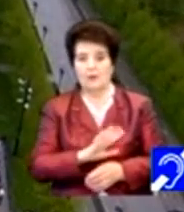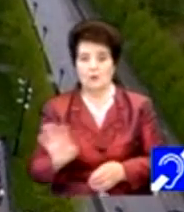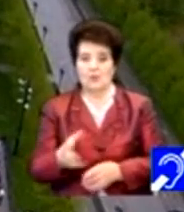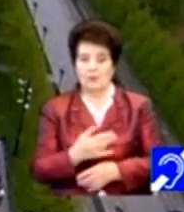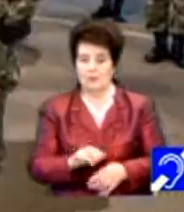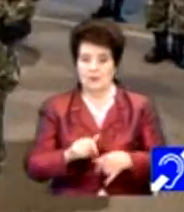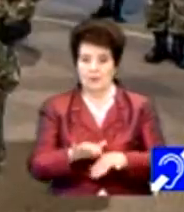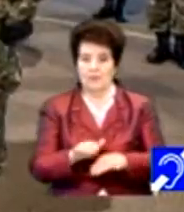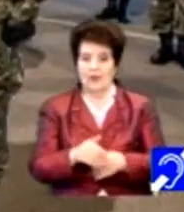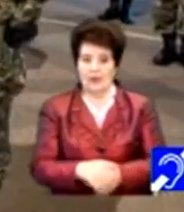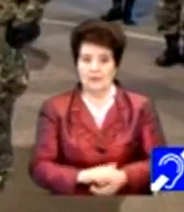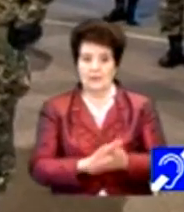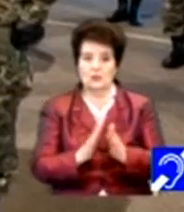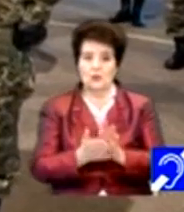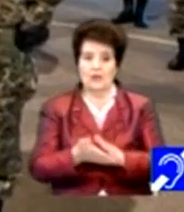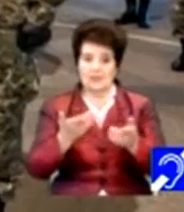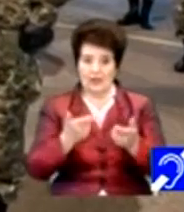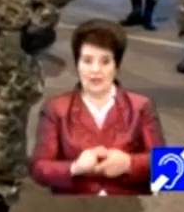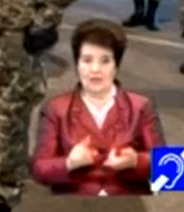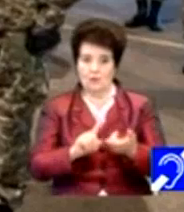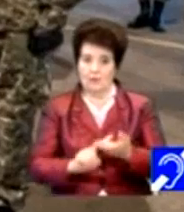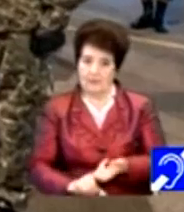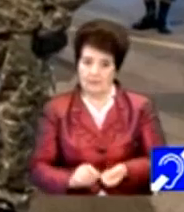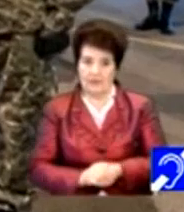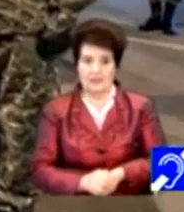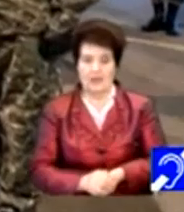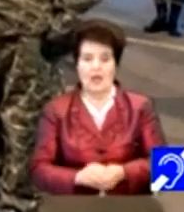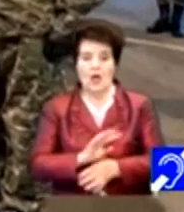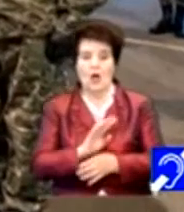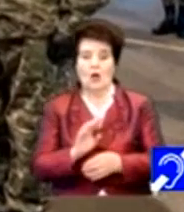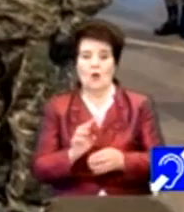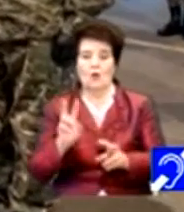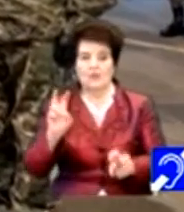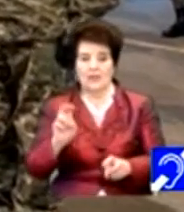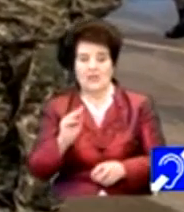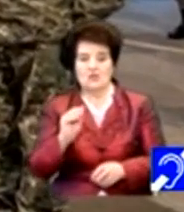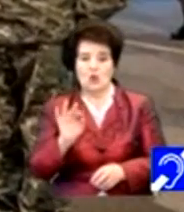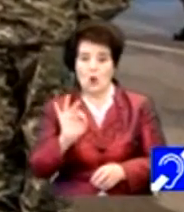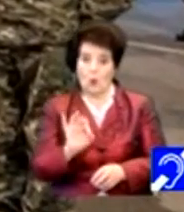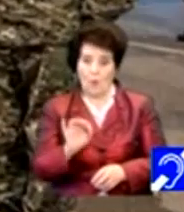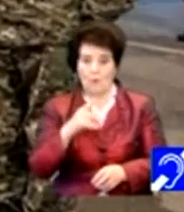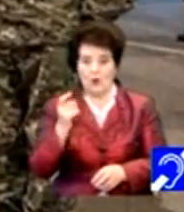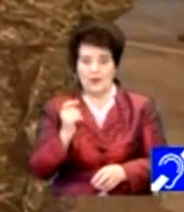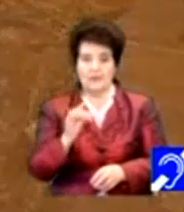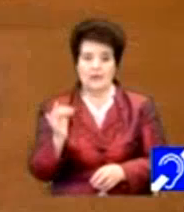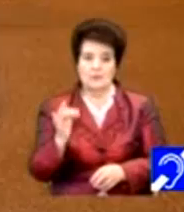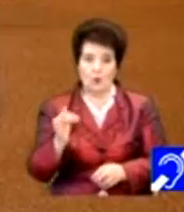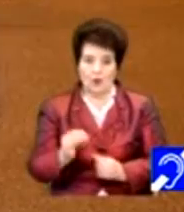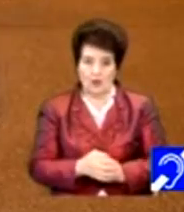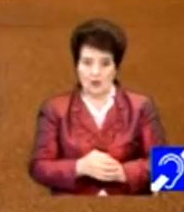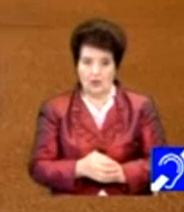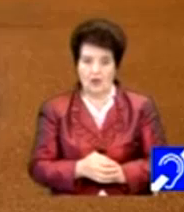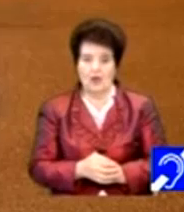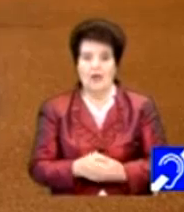meargă la paradă. Deci situația reală cu pandemia, contextul geopolitic, geoistoric și